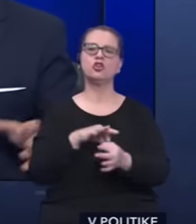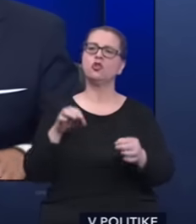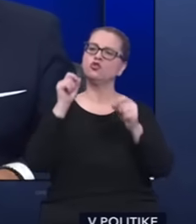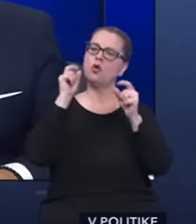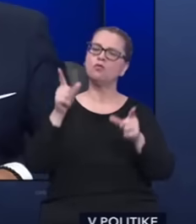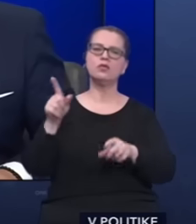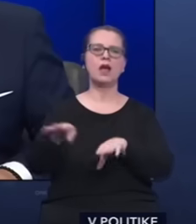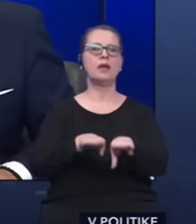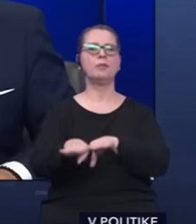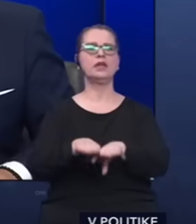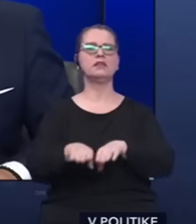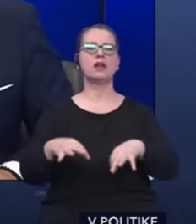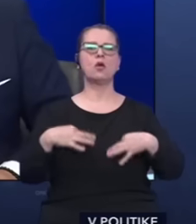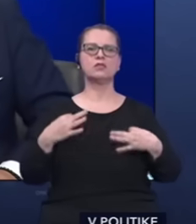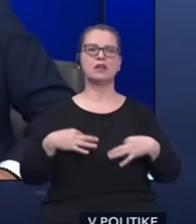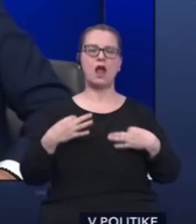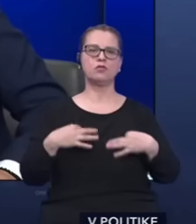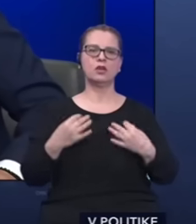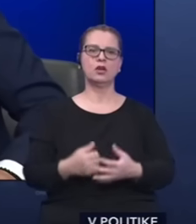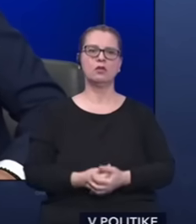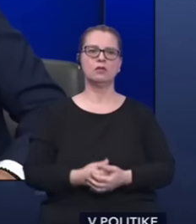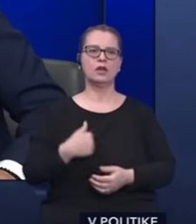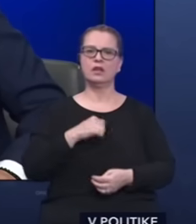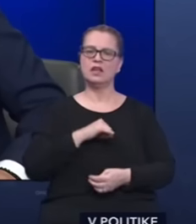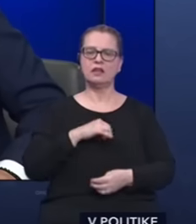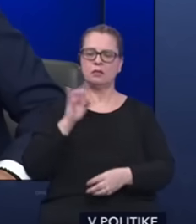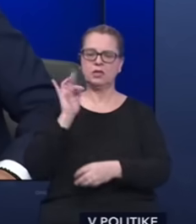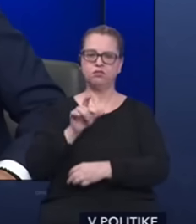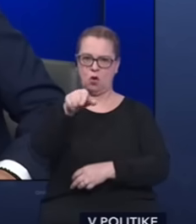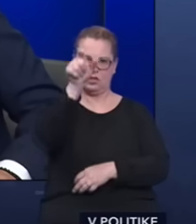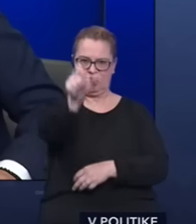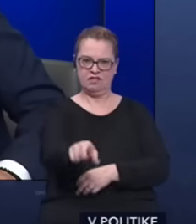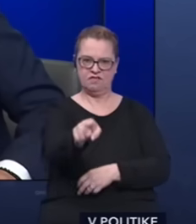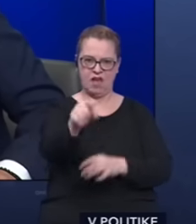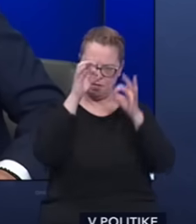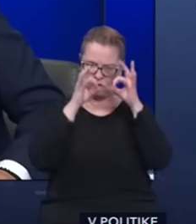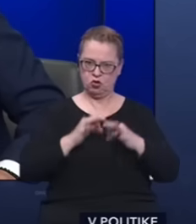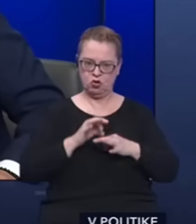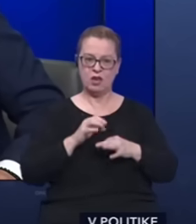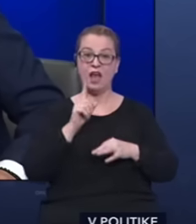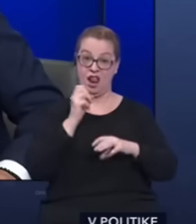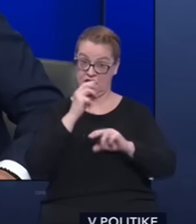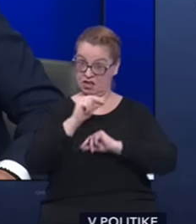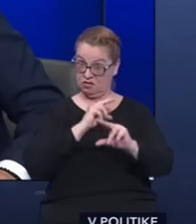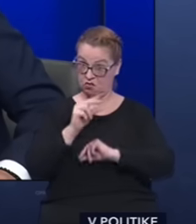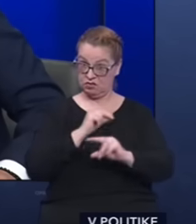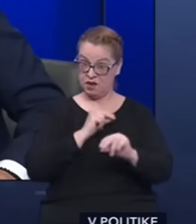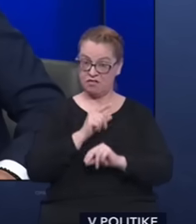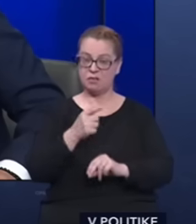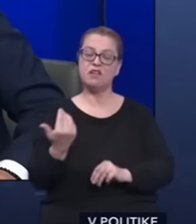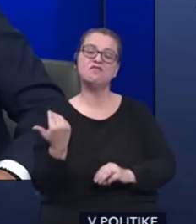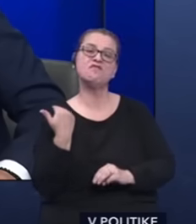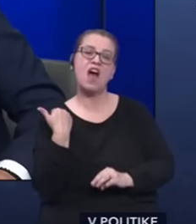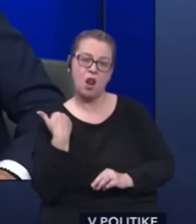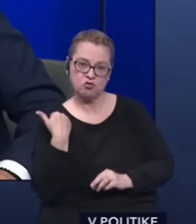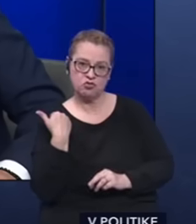ministerkou zdravotníctva. Odpustite ma, nechcem byť osobný k vám. Ale ak ideme sa takto rozprávať, tá falošnosť vám